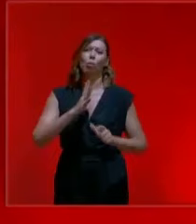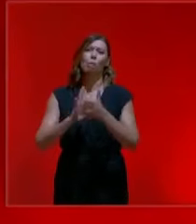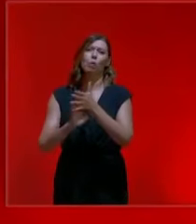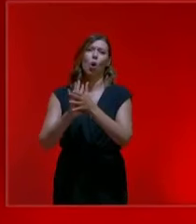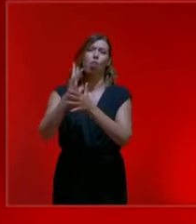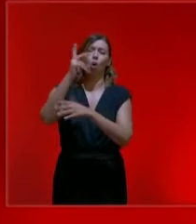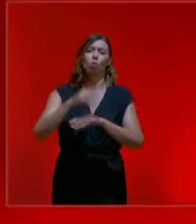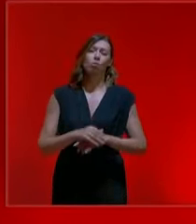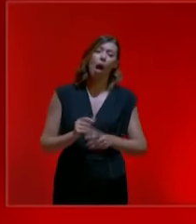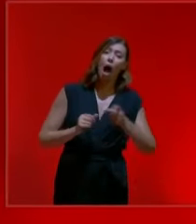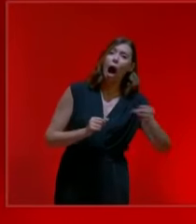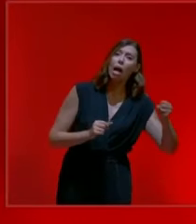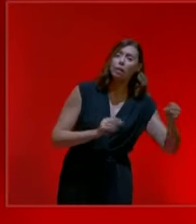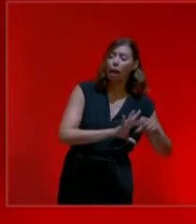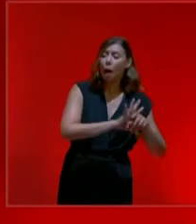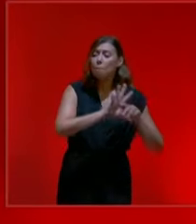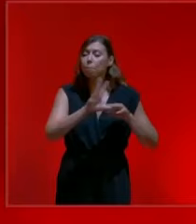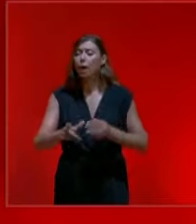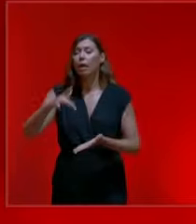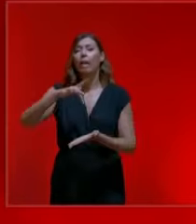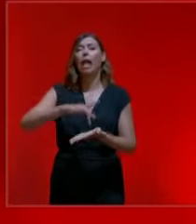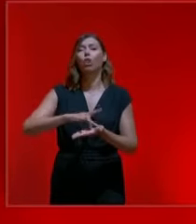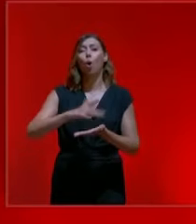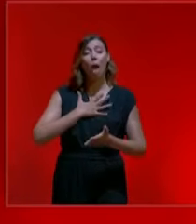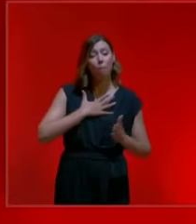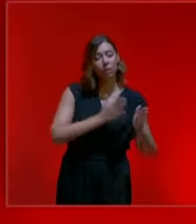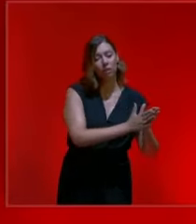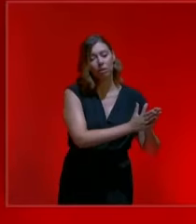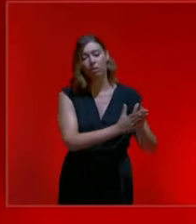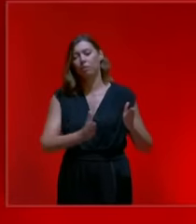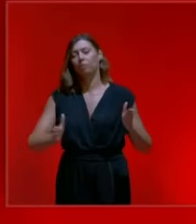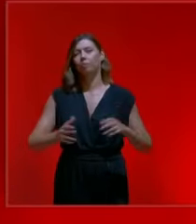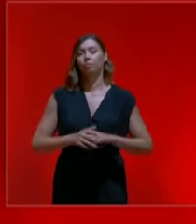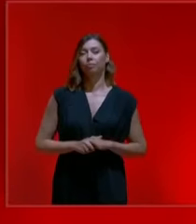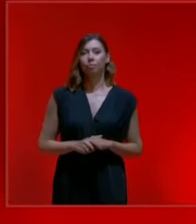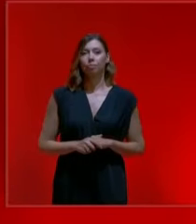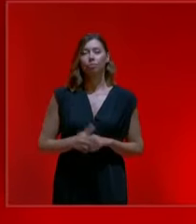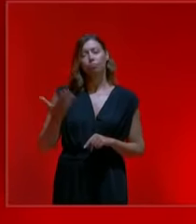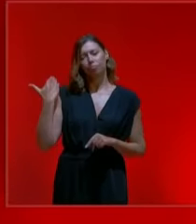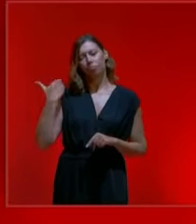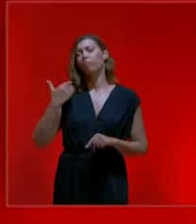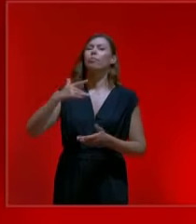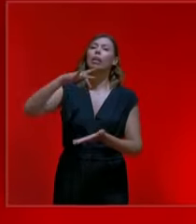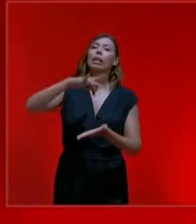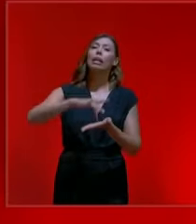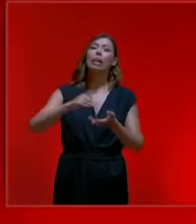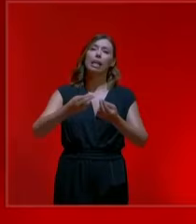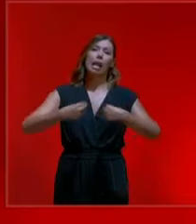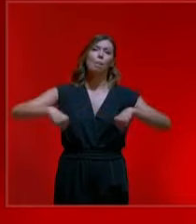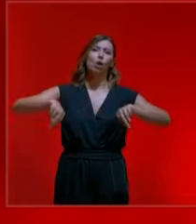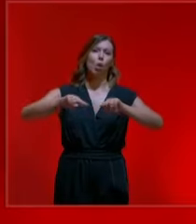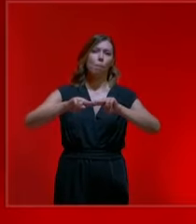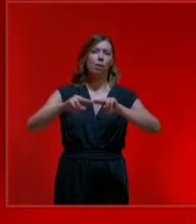Και επιτρέψτε μου εδώ και μια μικρή προσωπική αναφορά. Όταν στην Κεντρική Επιτροπή, εκείνη τη